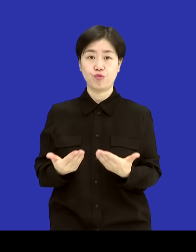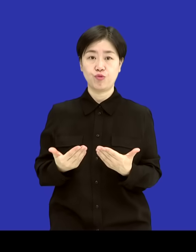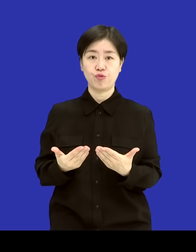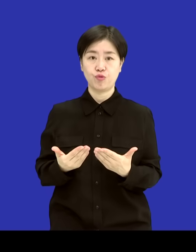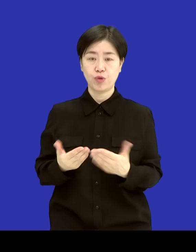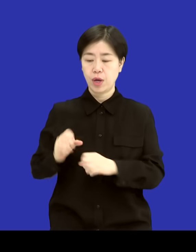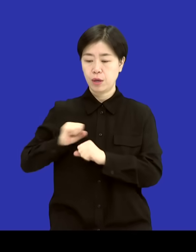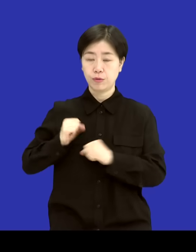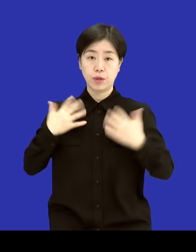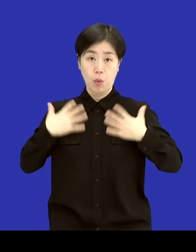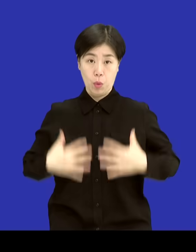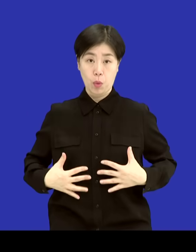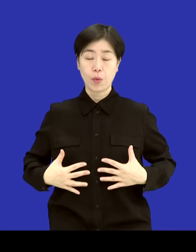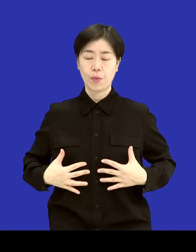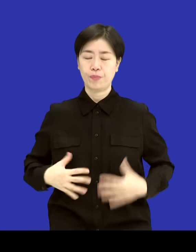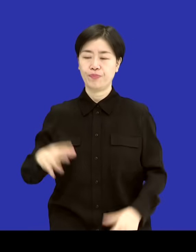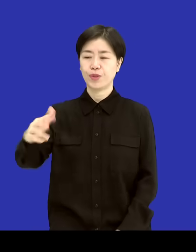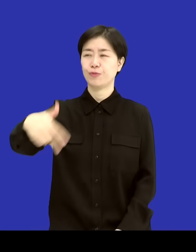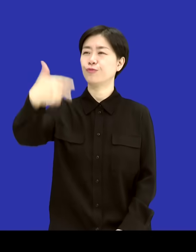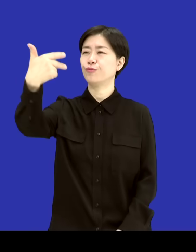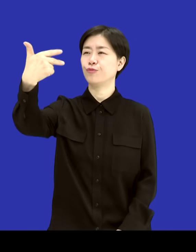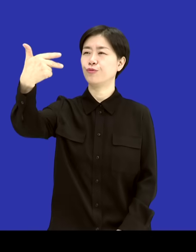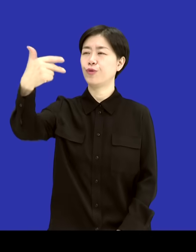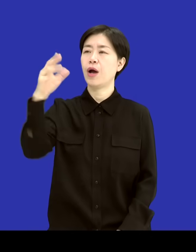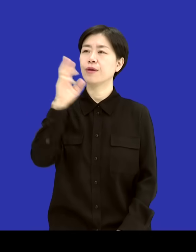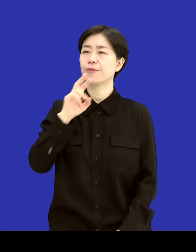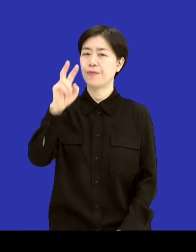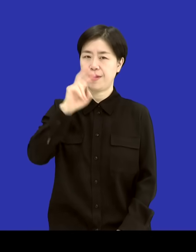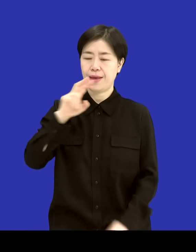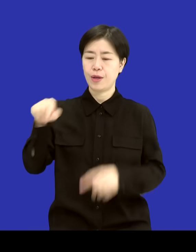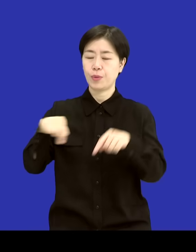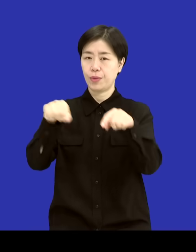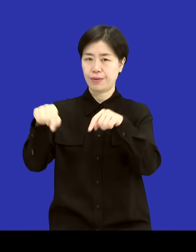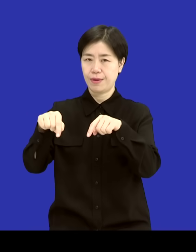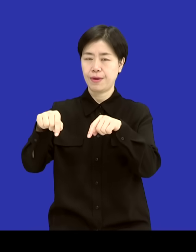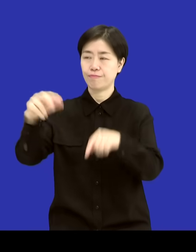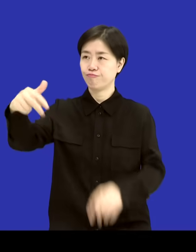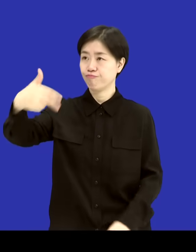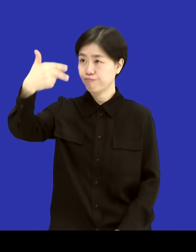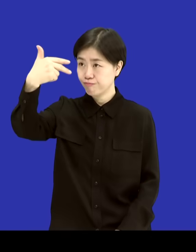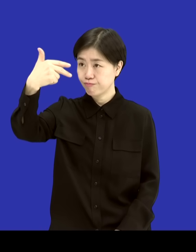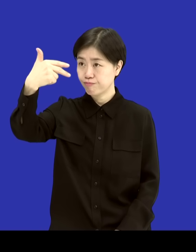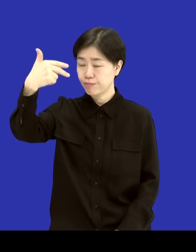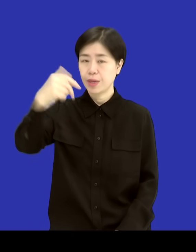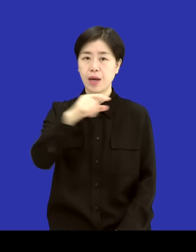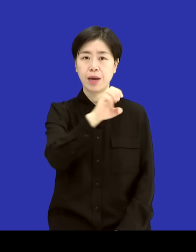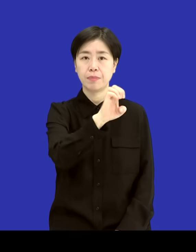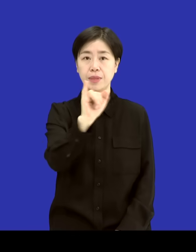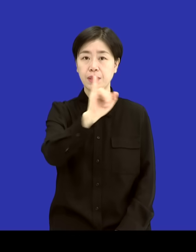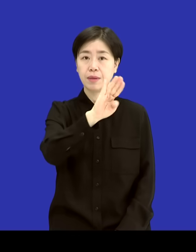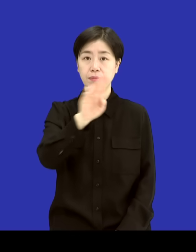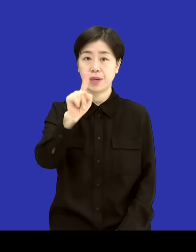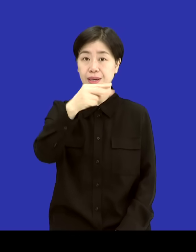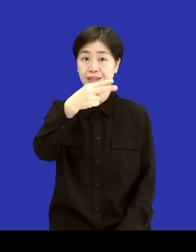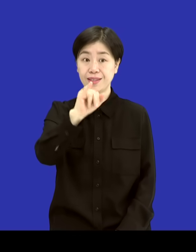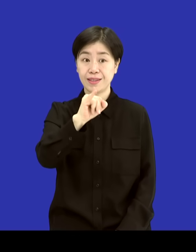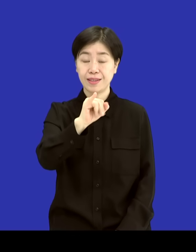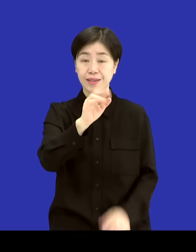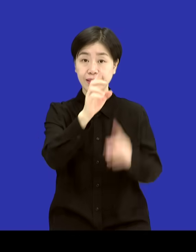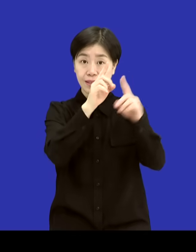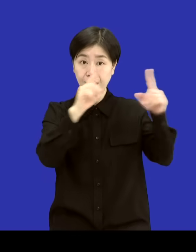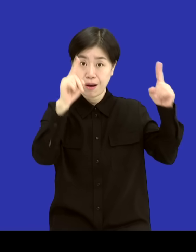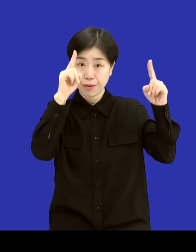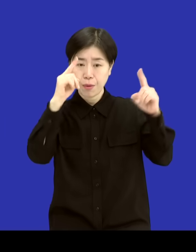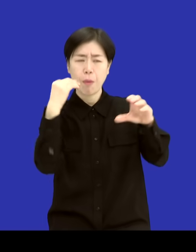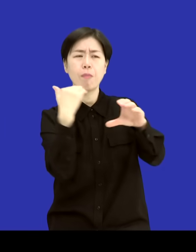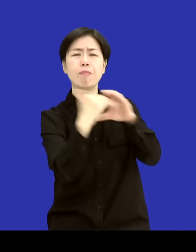입고 모차르트 아리아를 부르고 그 동영상 테이프를 만들어서 이제 피바데에 보냈습니다. 다시 입학하기 네, 위해서요? 다시 입학을